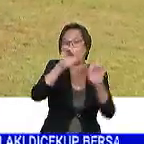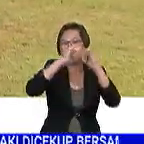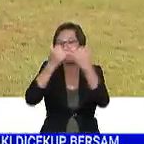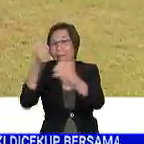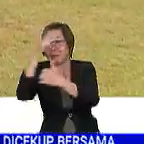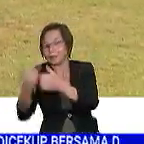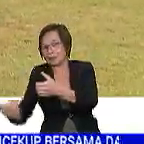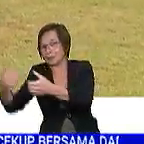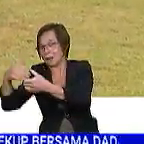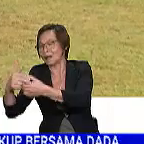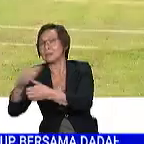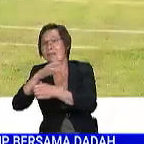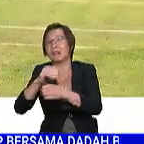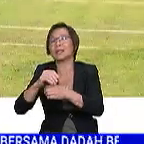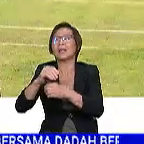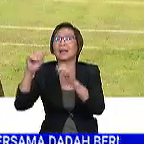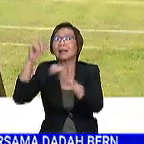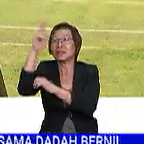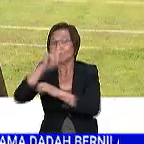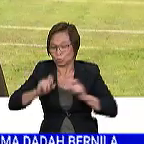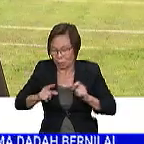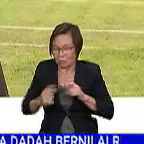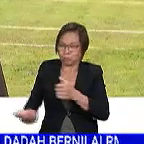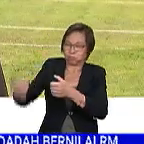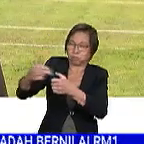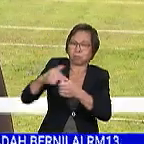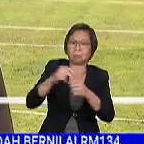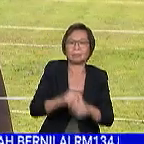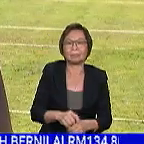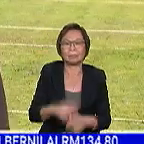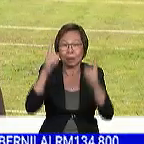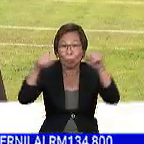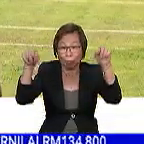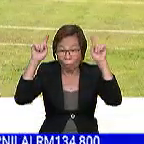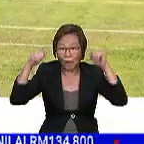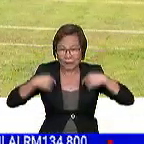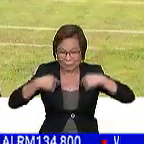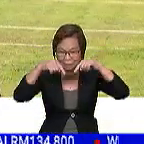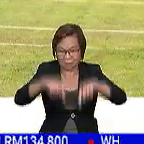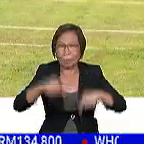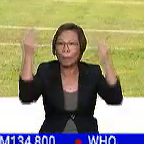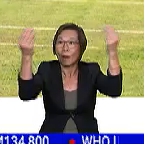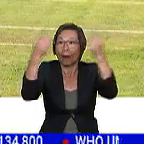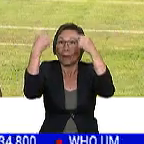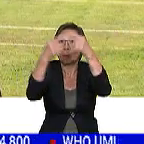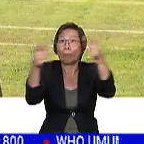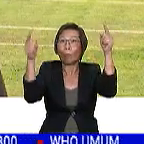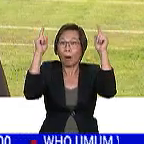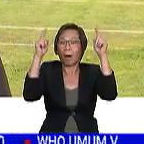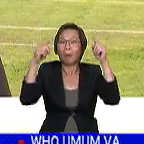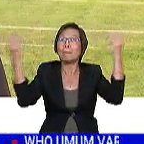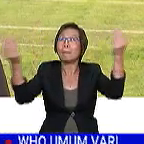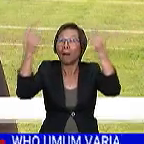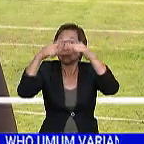kerajaan dan swasta. Untuk pesta convocation ini, selain daripada kita adakan sempena majlis convocation, kita